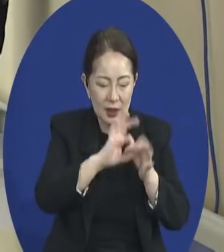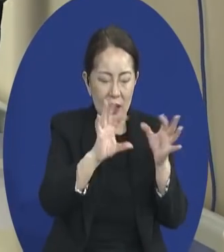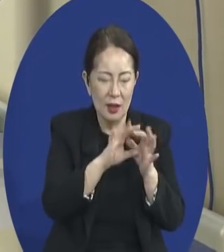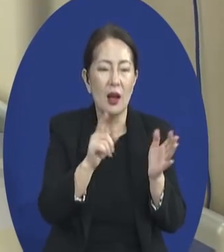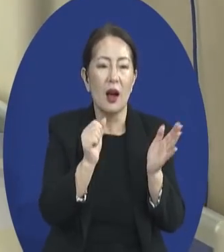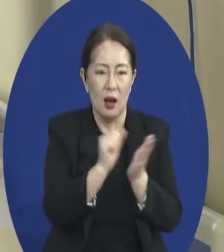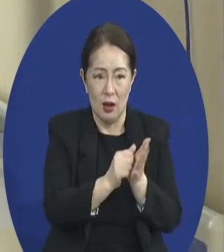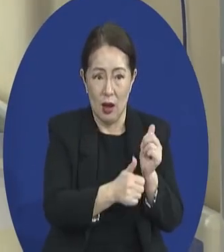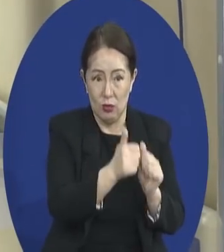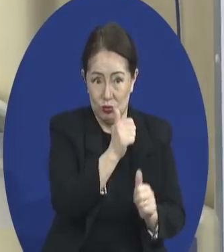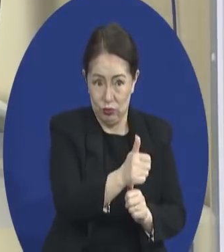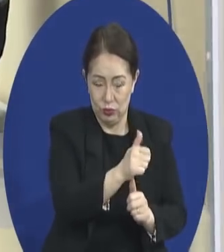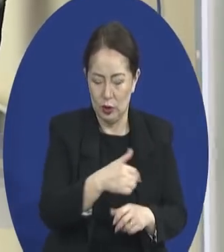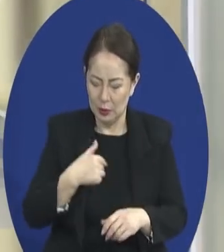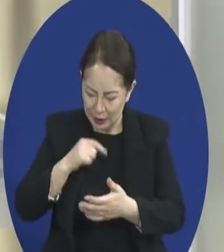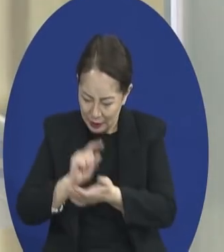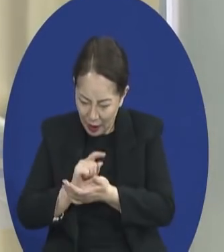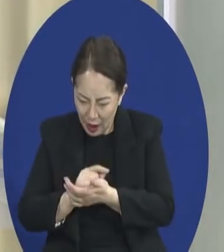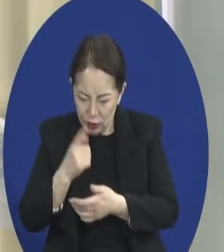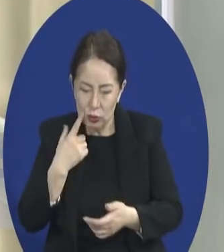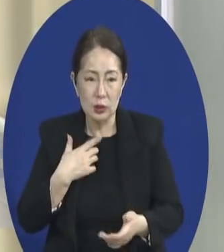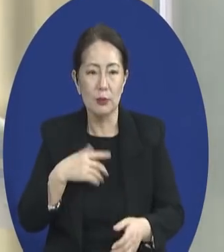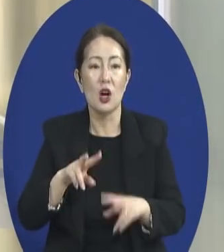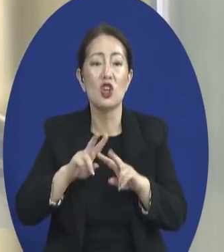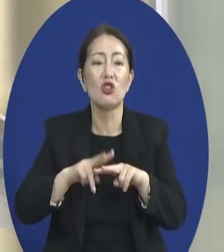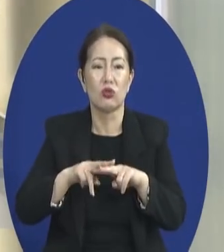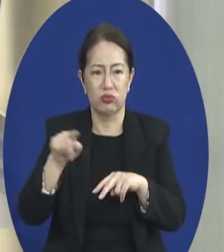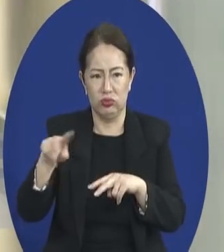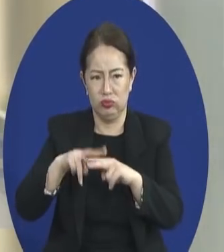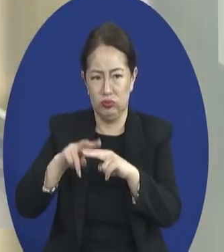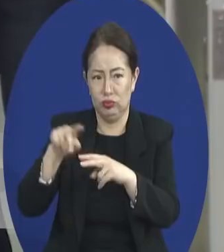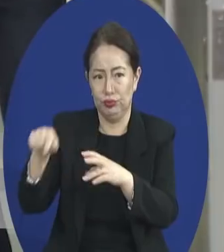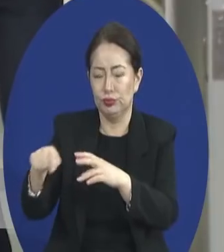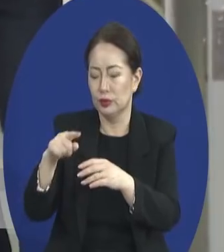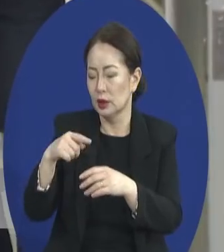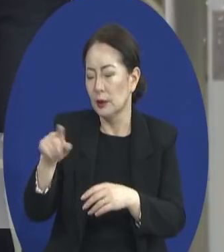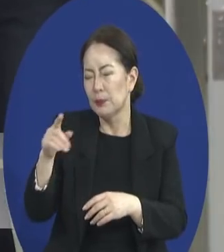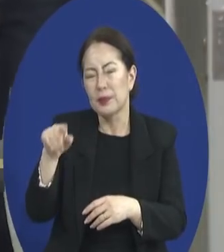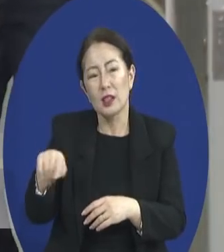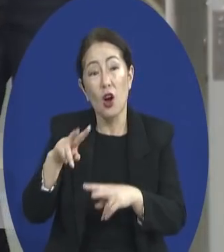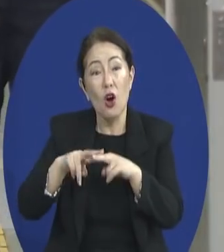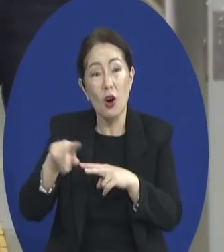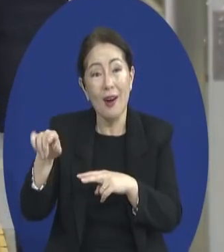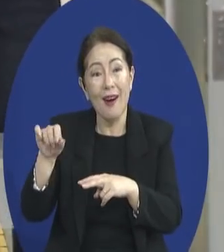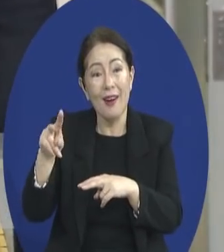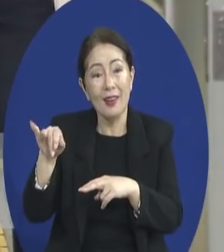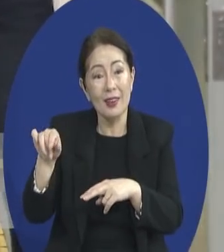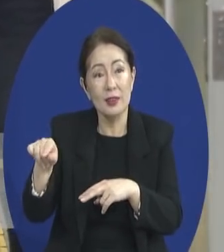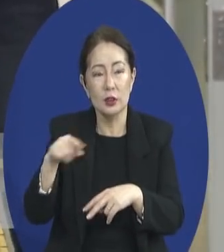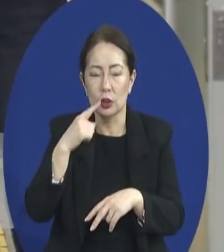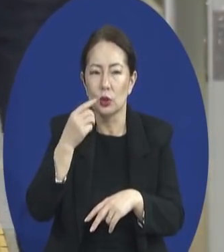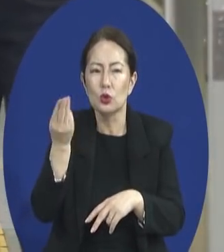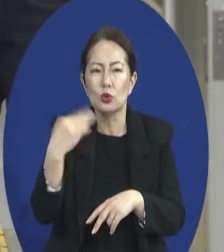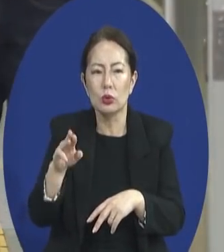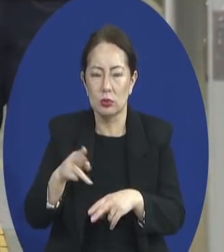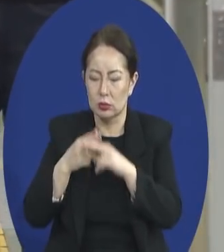өөртөө хийндэ гэж бодоод байгаа энэ 20 ангиуд байдаг байхгүй. 20 ангиуд. 20 ангиуд. 20 ангиуд чинь нөгөө шүдний тусламж